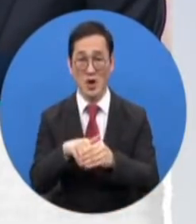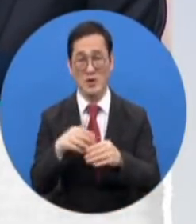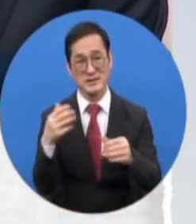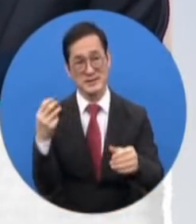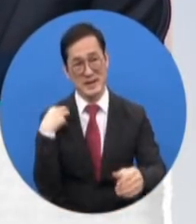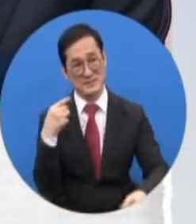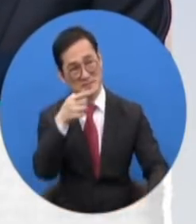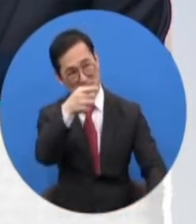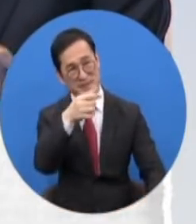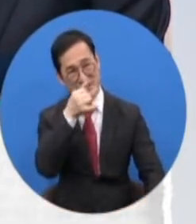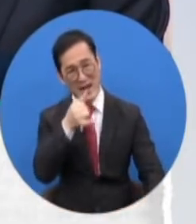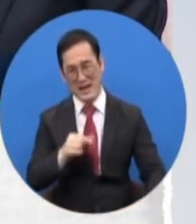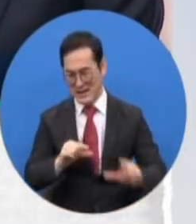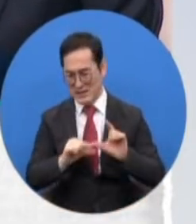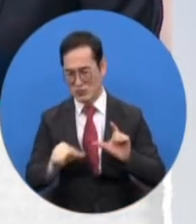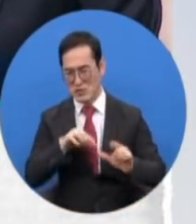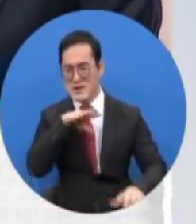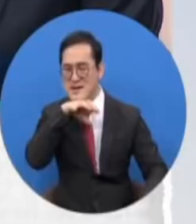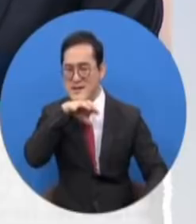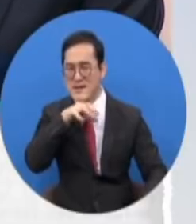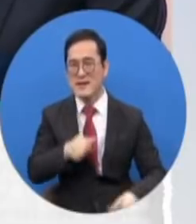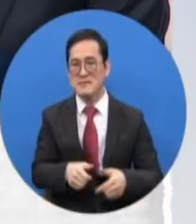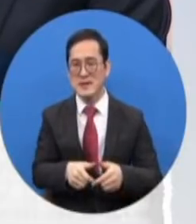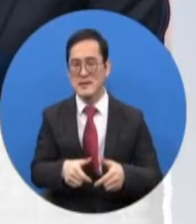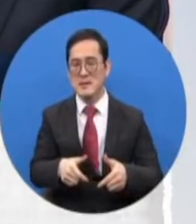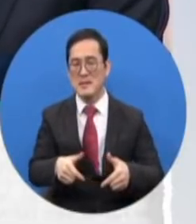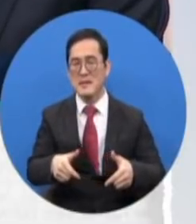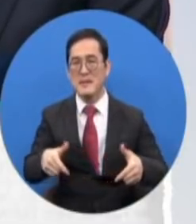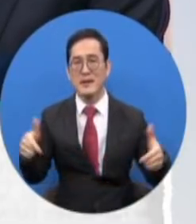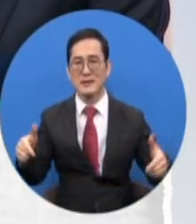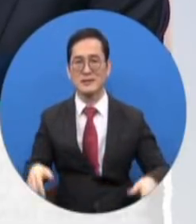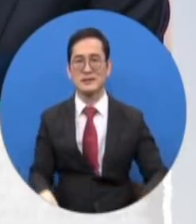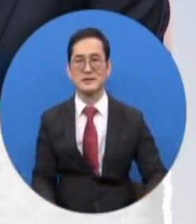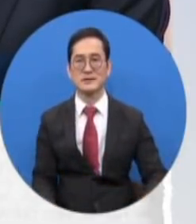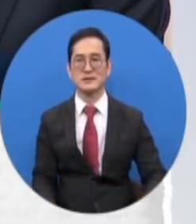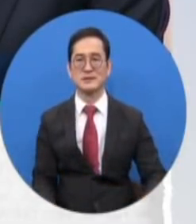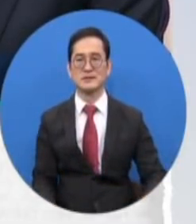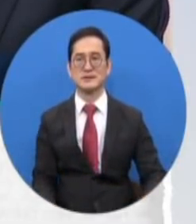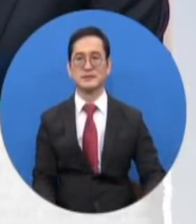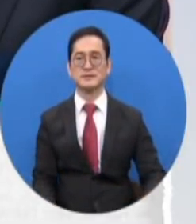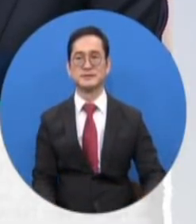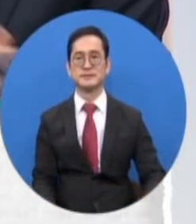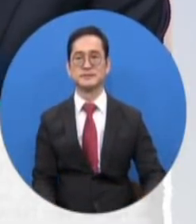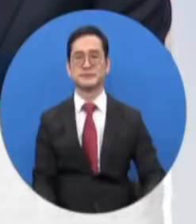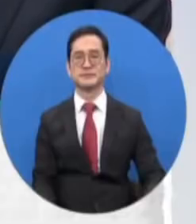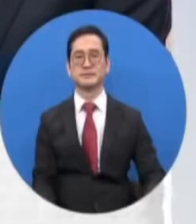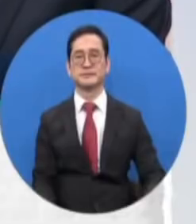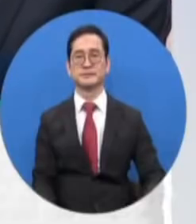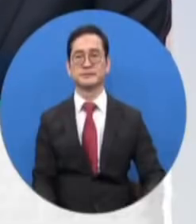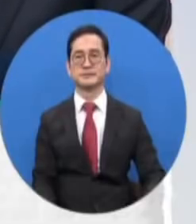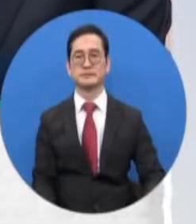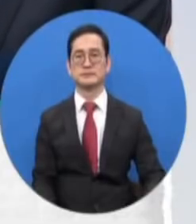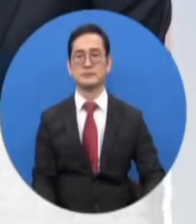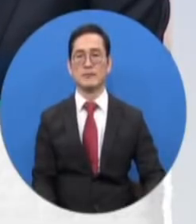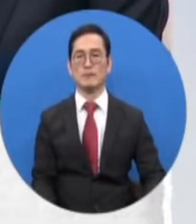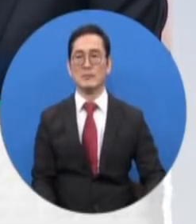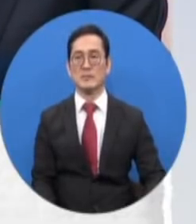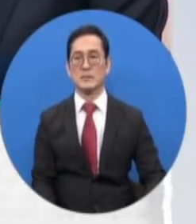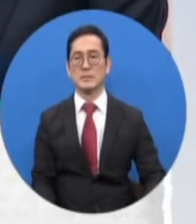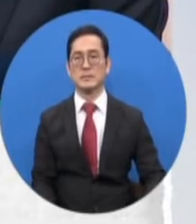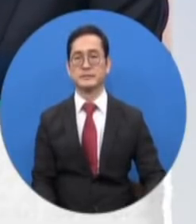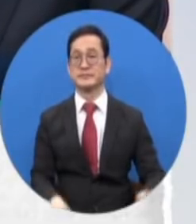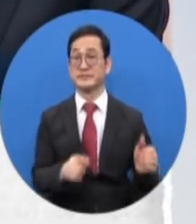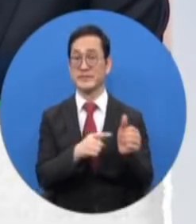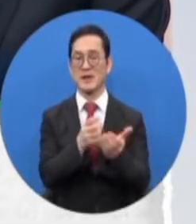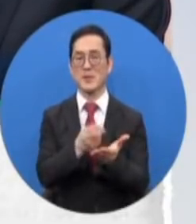없느냐. 여기서부터 이제 비롯된 거죠, 근본적으로요. 왜냐하면 아마도 윤호중 위원장이 원내대표였었고 그 전에 이제 법사위원장을